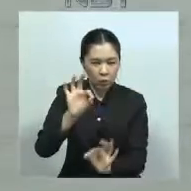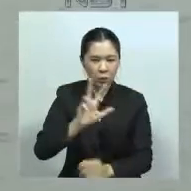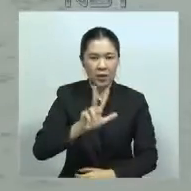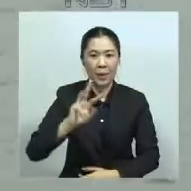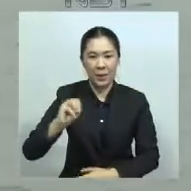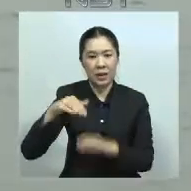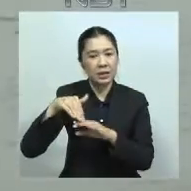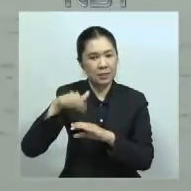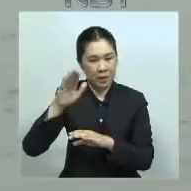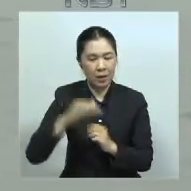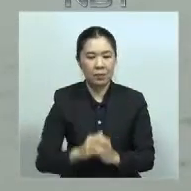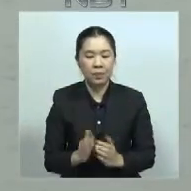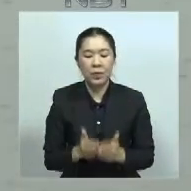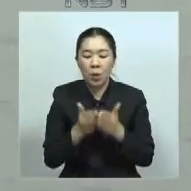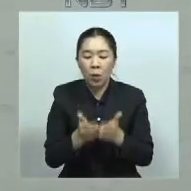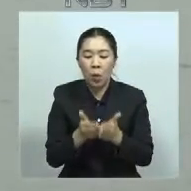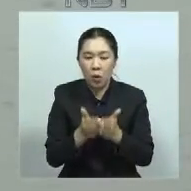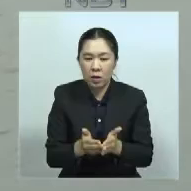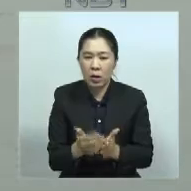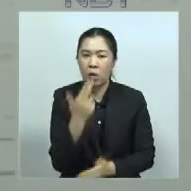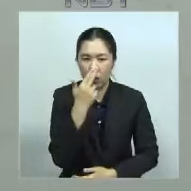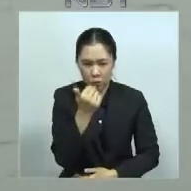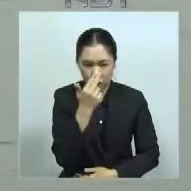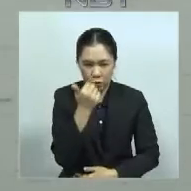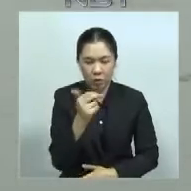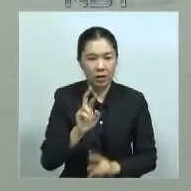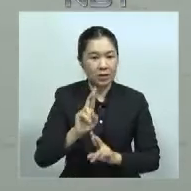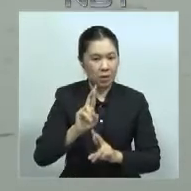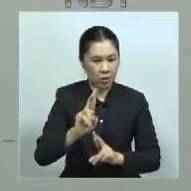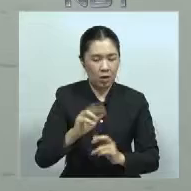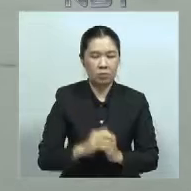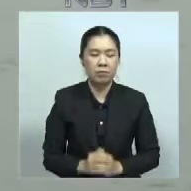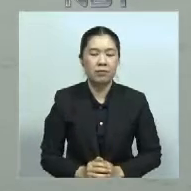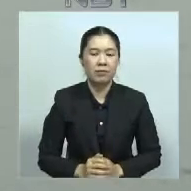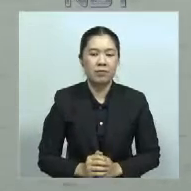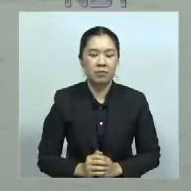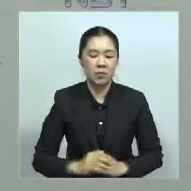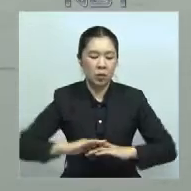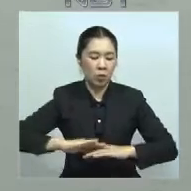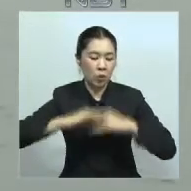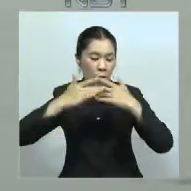3เมตรขอให้ชาวเรือเดินเรือด้วยความระมัดระวังโดยหลีกเลี่ยงการเดินเรือ